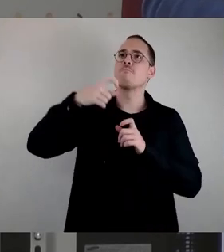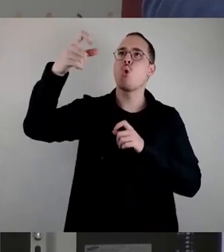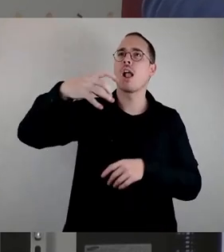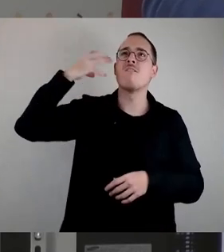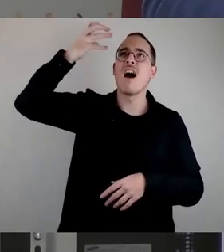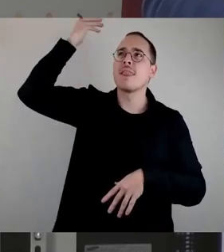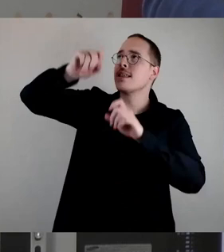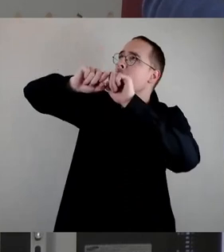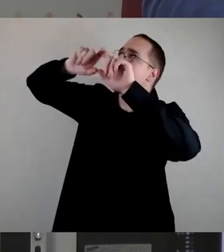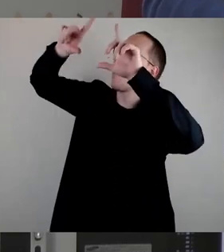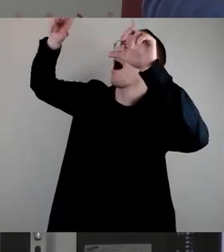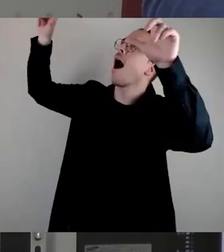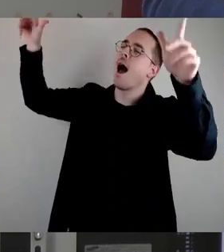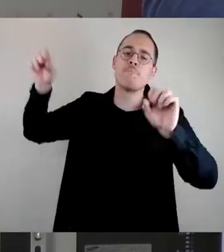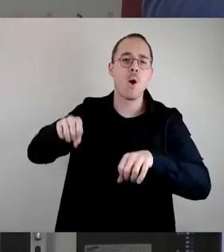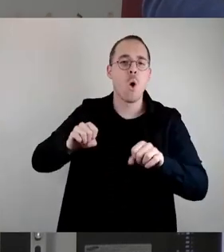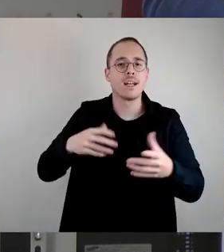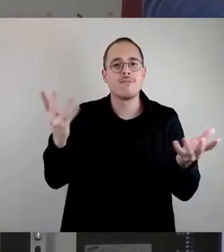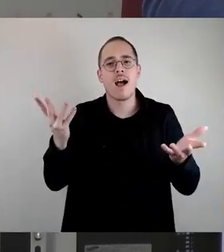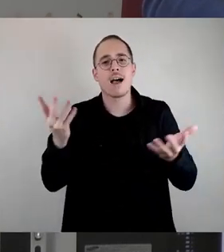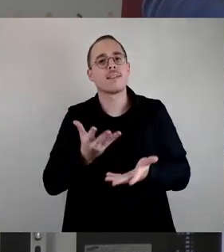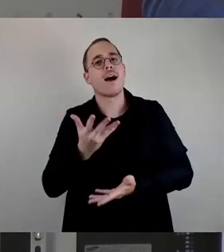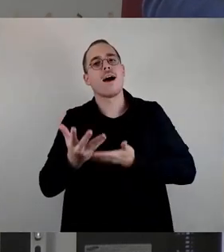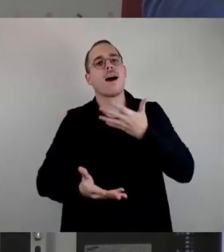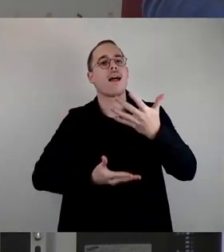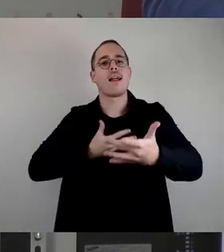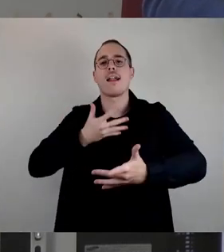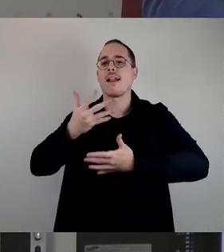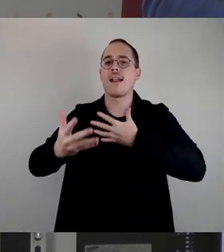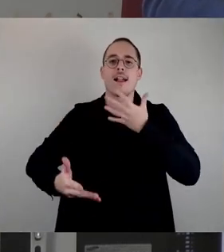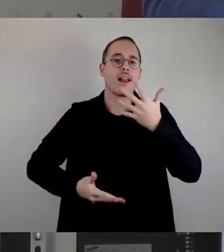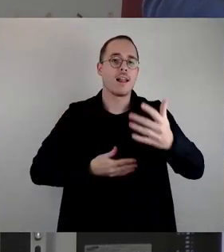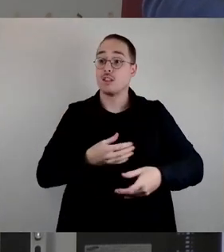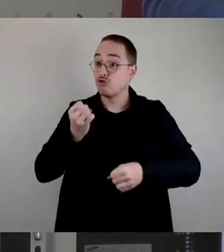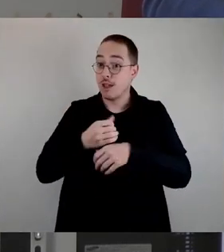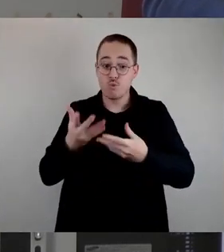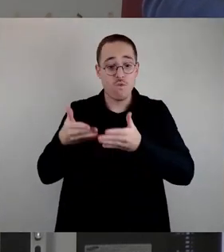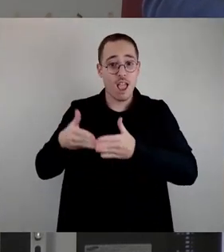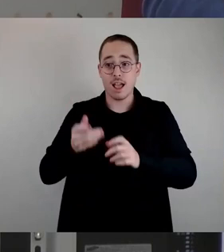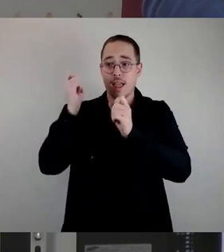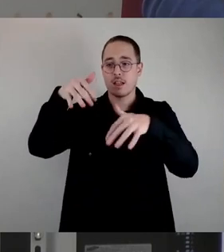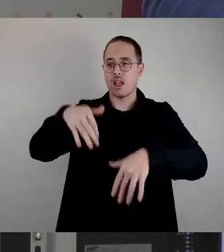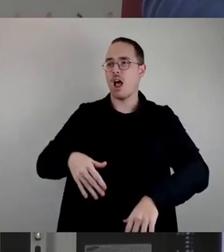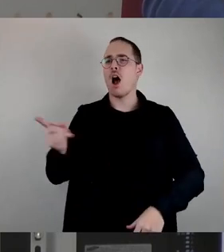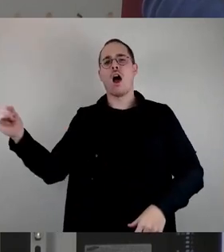draufhauen. Also sozusagen immer, wenn der Fährenantrag kommt, kommt irgendeiner um die Ecke und will irgendeine Brücke. Und dann geht die